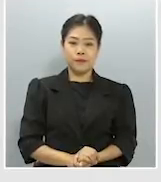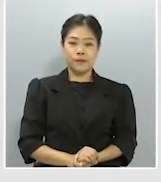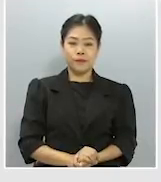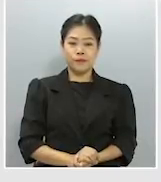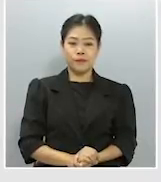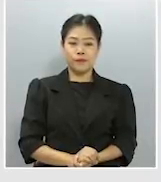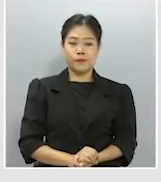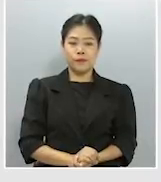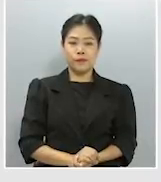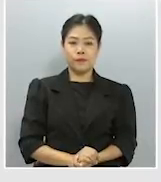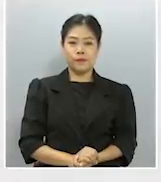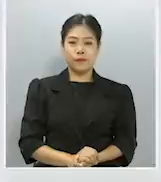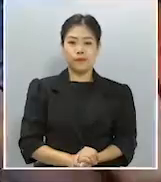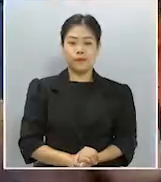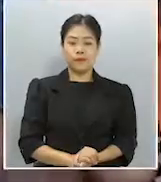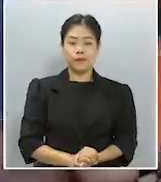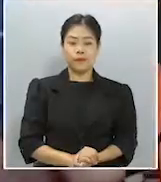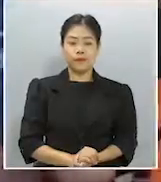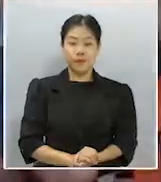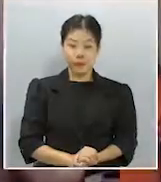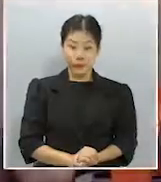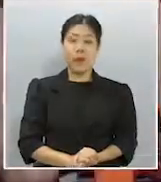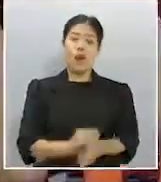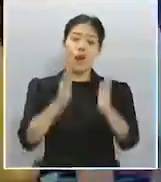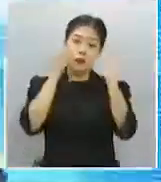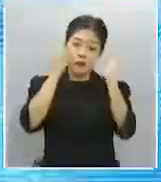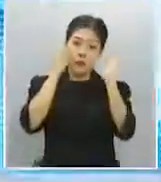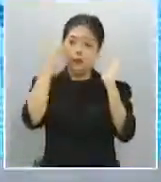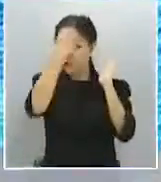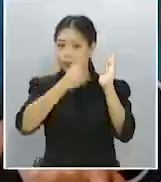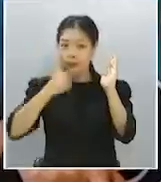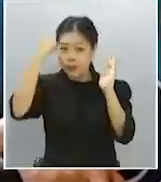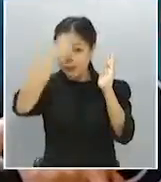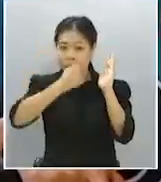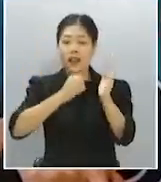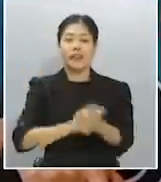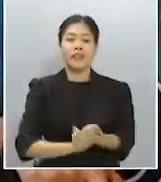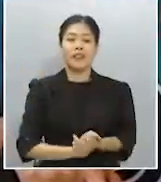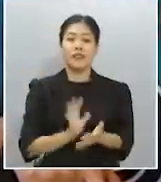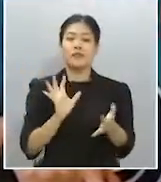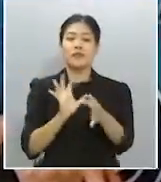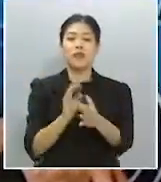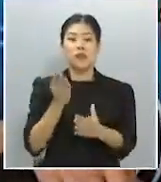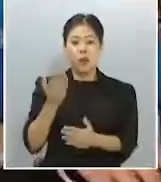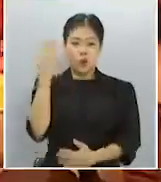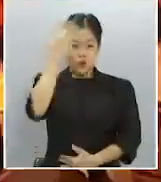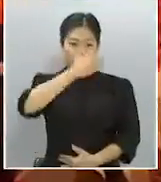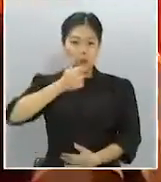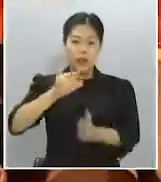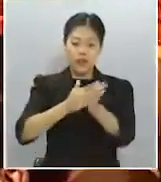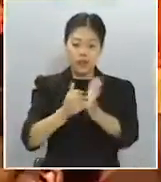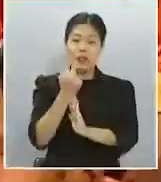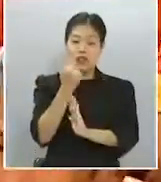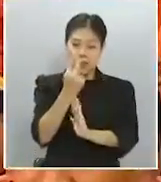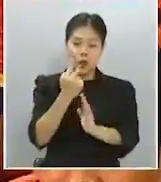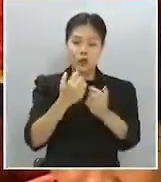าส่วนพิธีกรคนโปรดของคุณผู้ชมนั้นแน่นอนครับคือในแง่แฟชั่นเนี่ยต้องบอกเสื้อเนี่ยสวยทั้ง2 สีแต่แชมป์ช